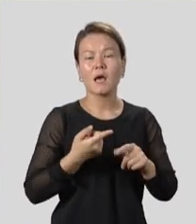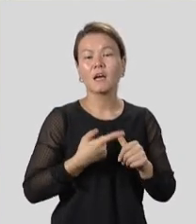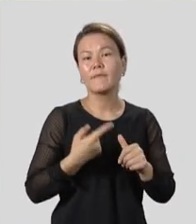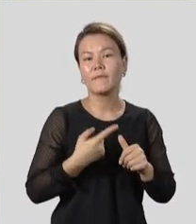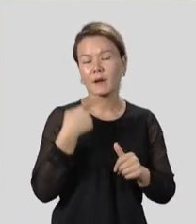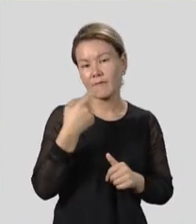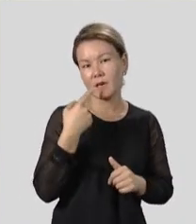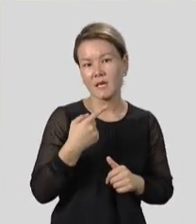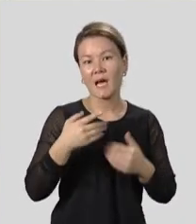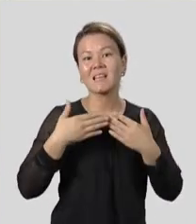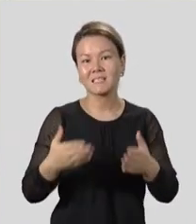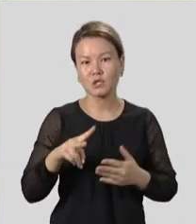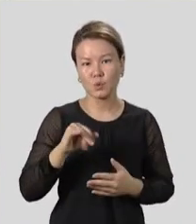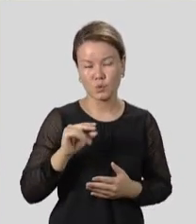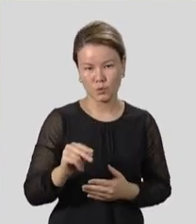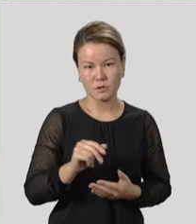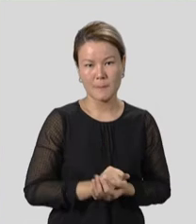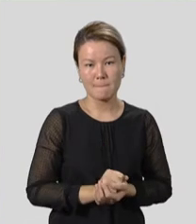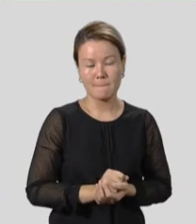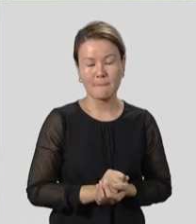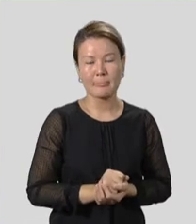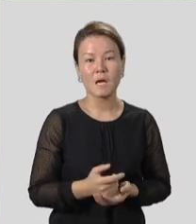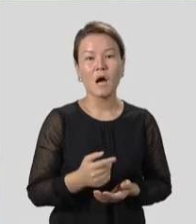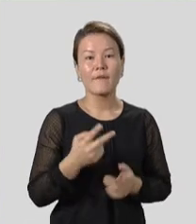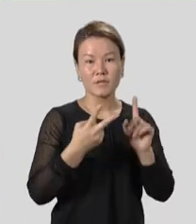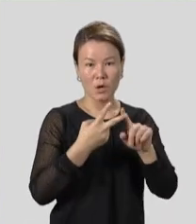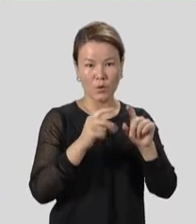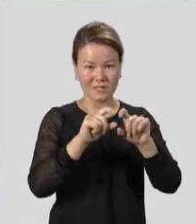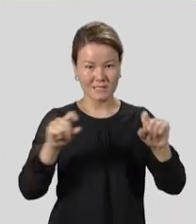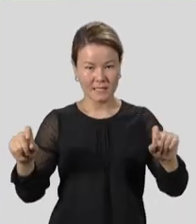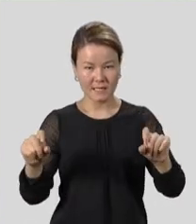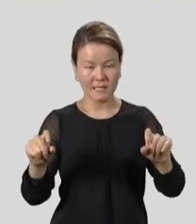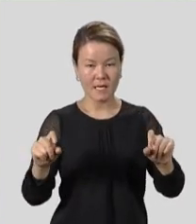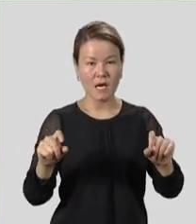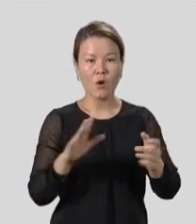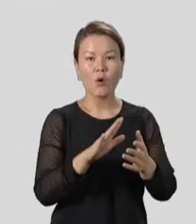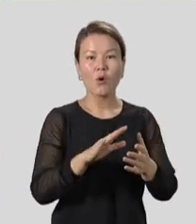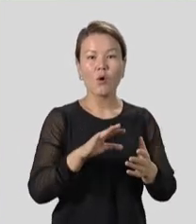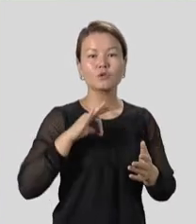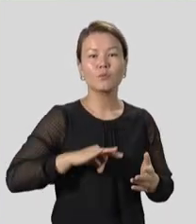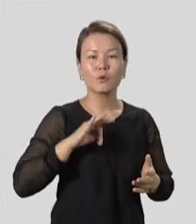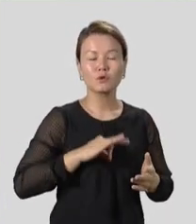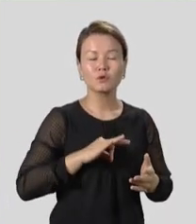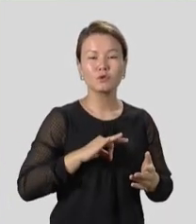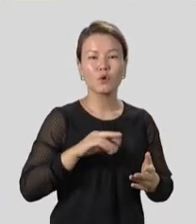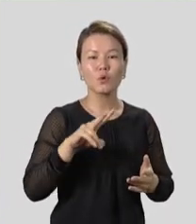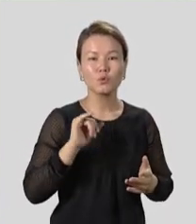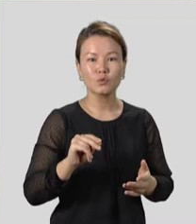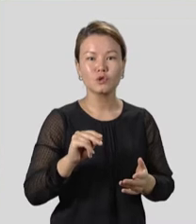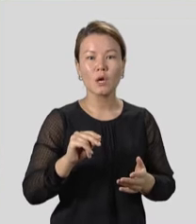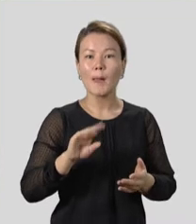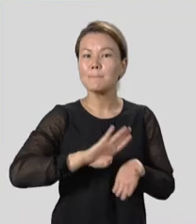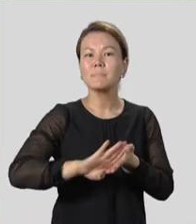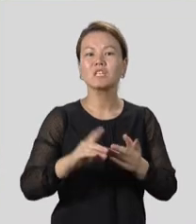луч. Для множества точек второй строки употребляют термин «луч», но без